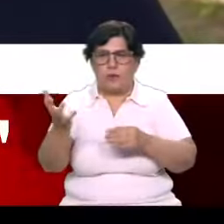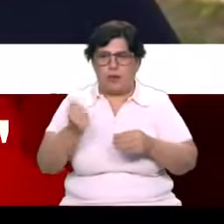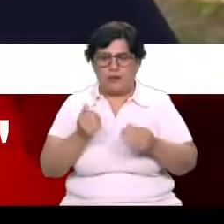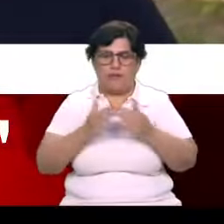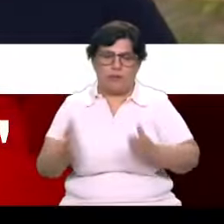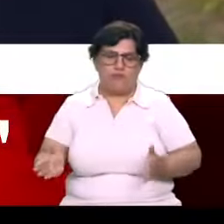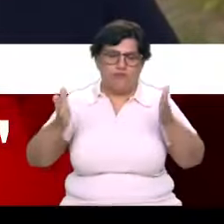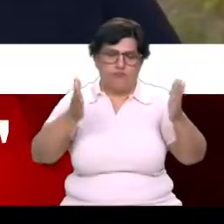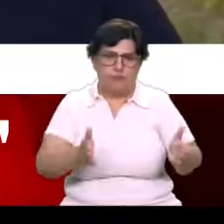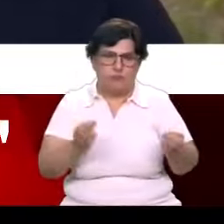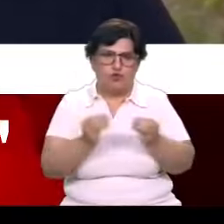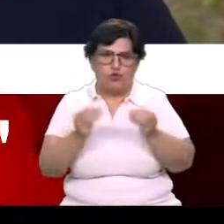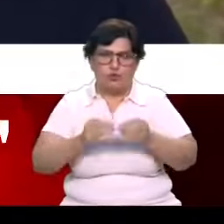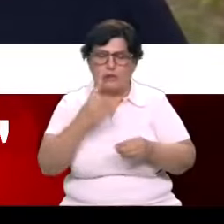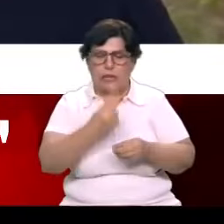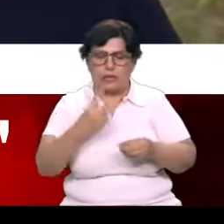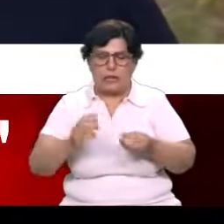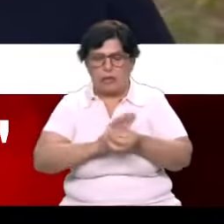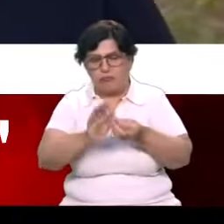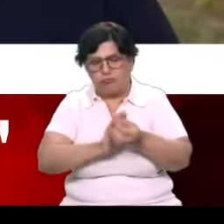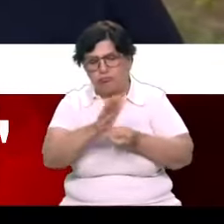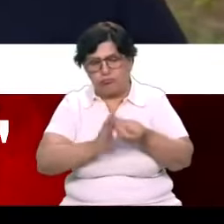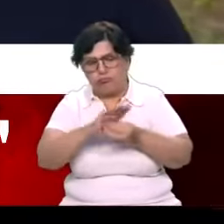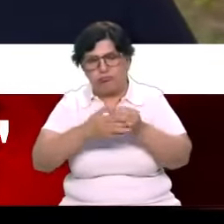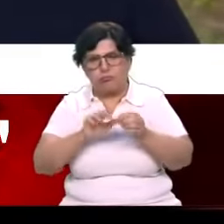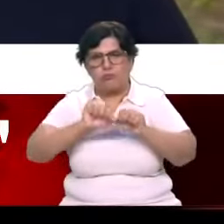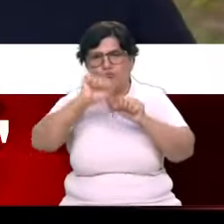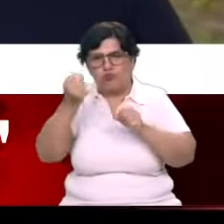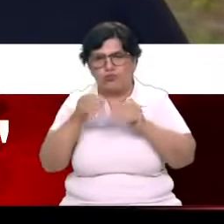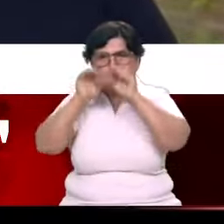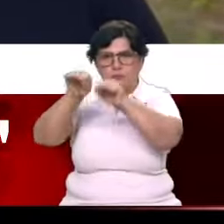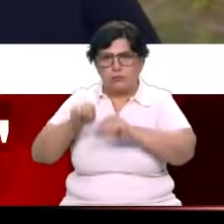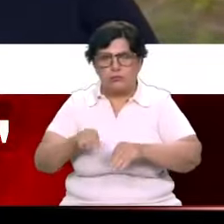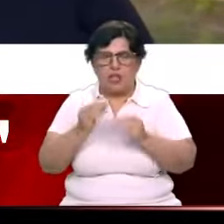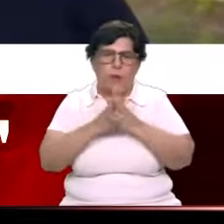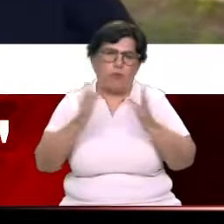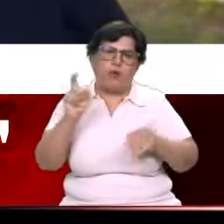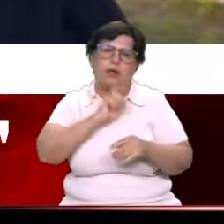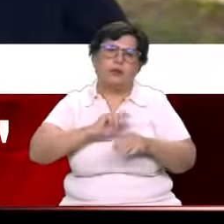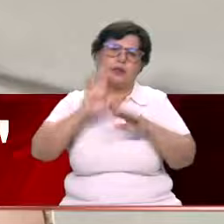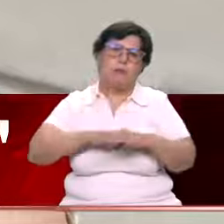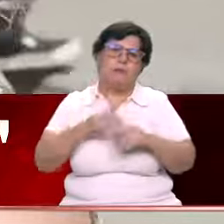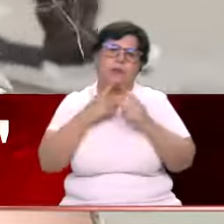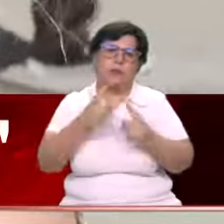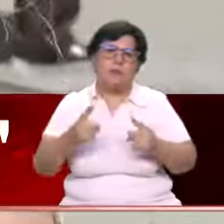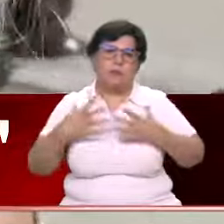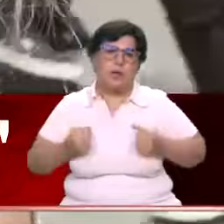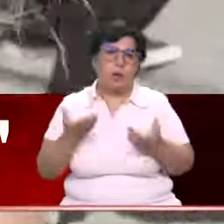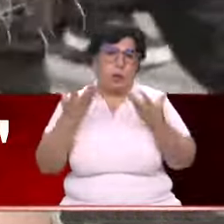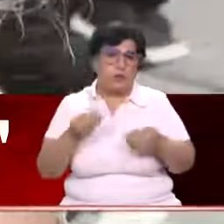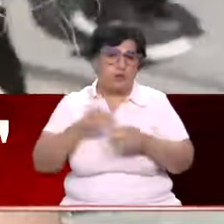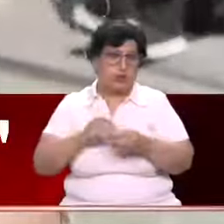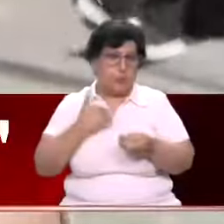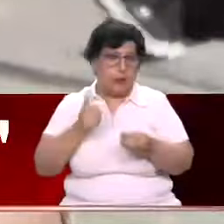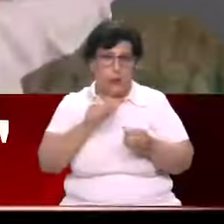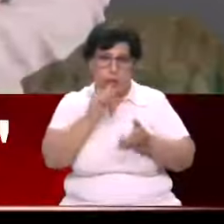geldiniz ve yumurtaları tek tek yıkayıp buzdolabına koydunuz diyelim En büyük hatayı yaptınız demektir sağlıklı olması açısından